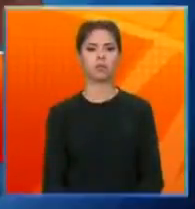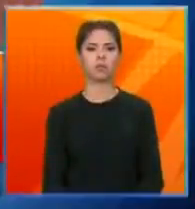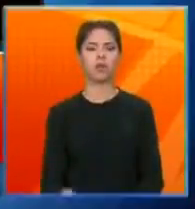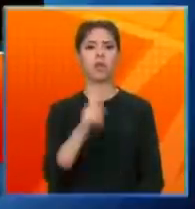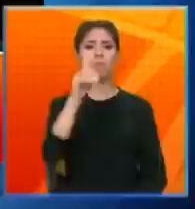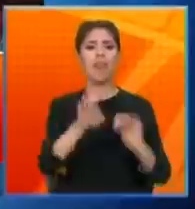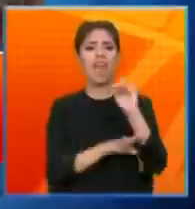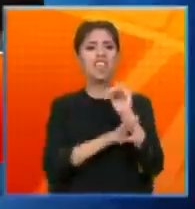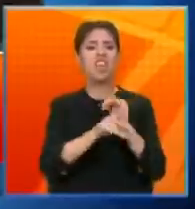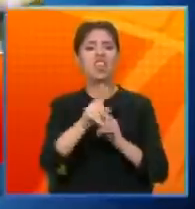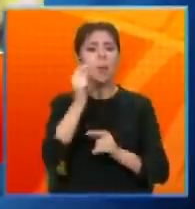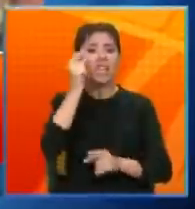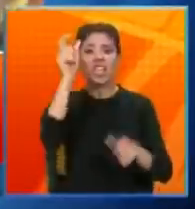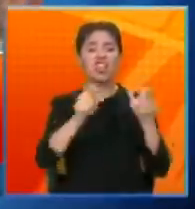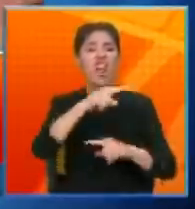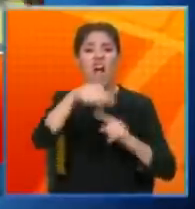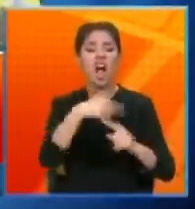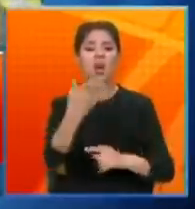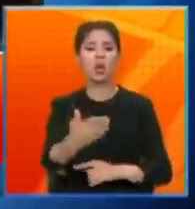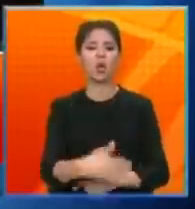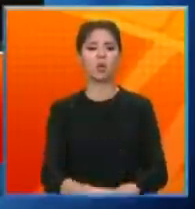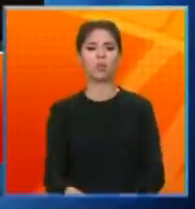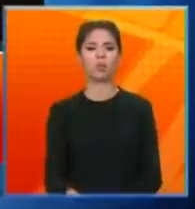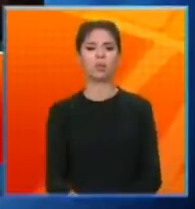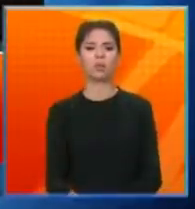Bir yaşam belirtisi arıyorlardı.